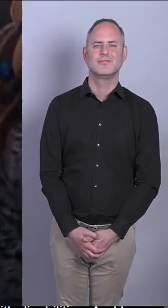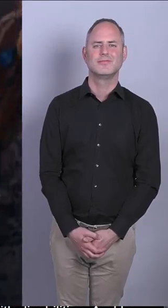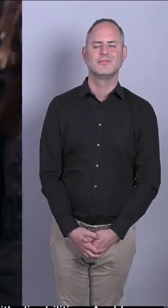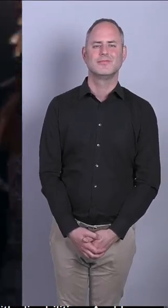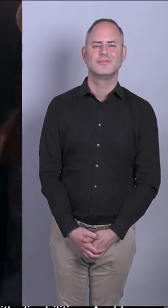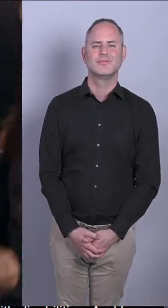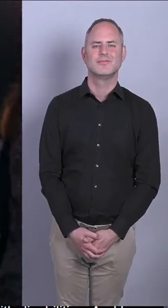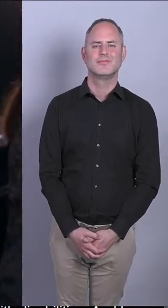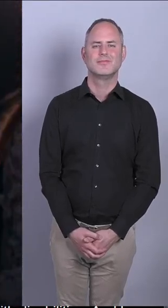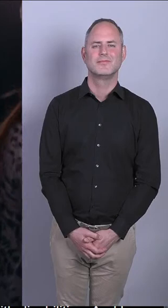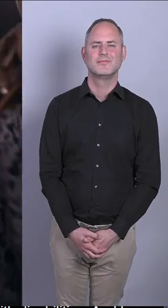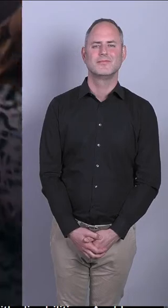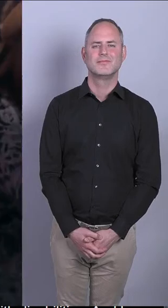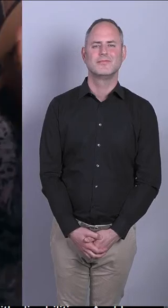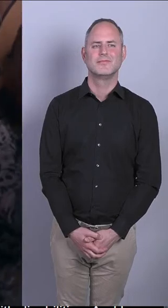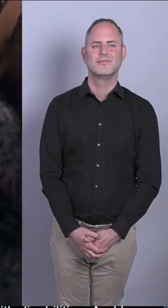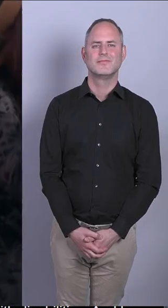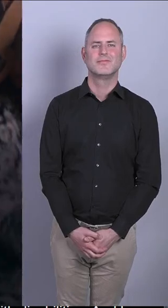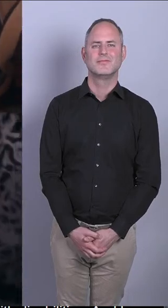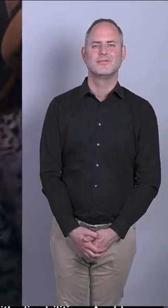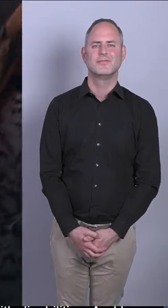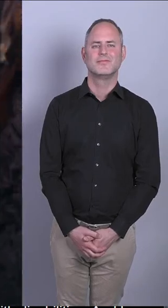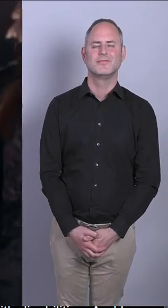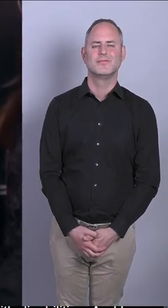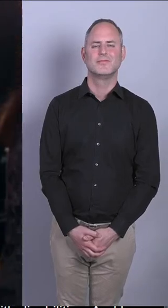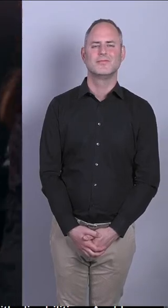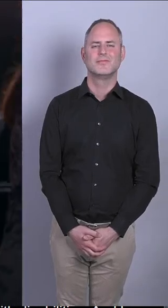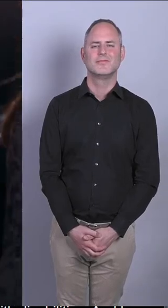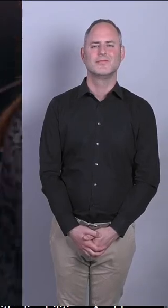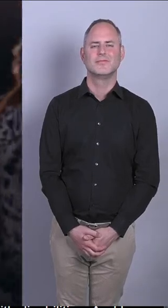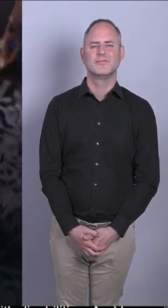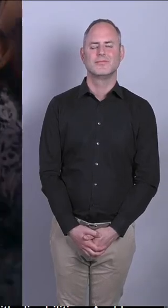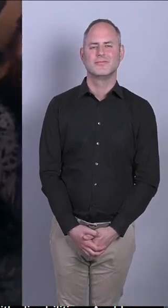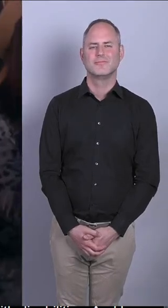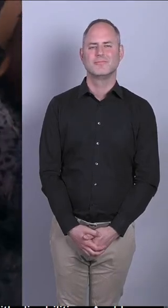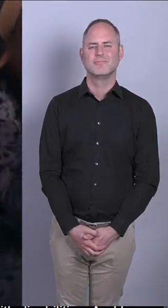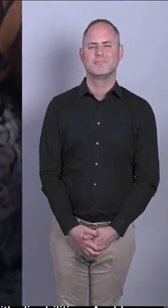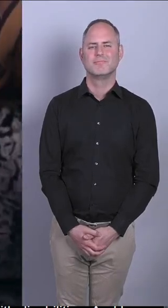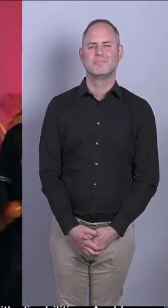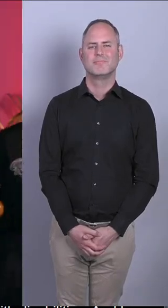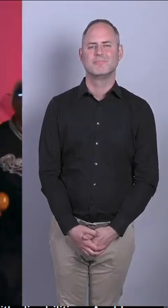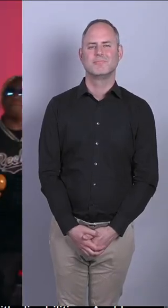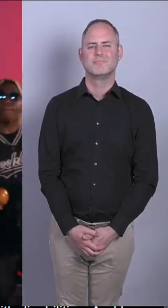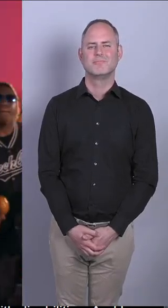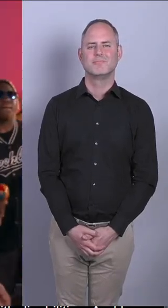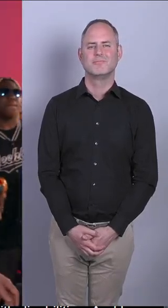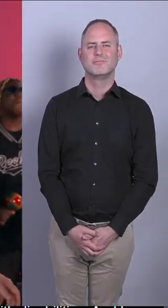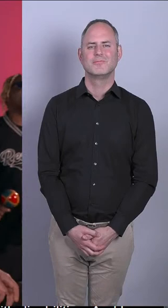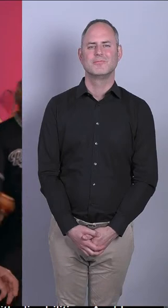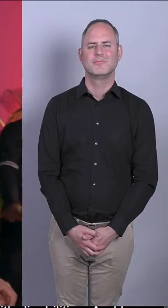Die Kapitäne, sie steuern ein starkes Schiff. Und die Mannschaft, die hat wieder mal alles im Griff.